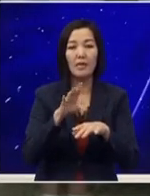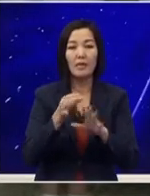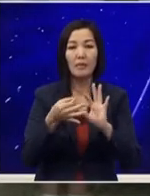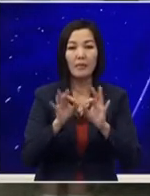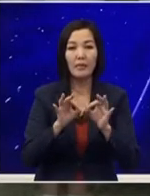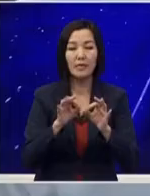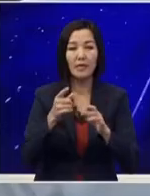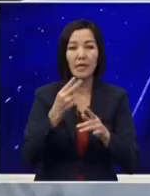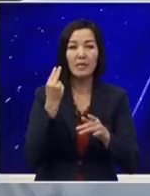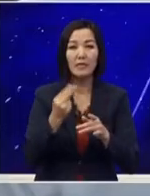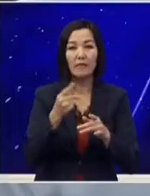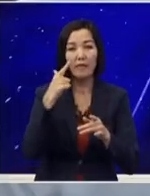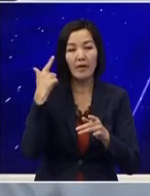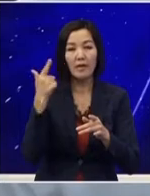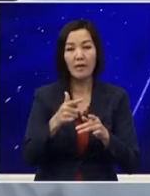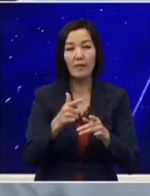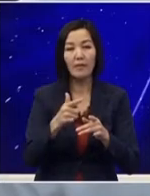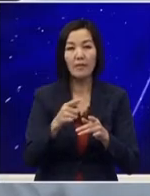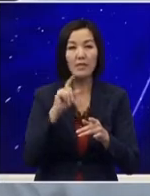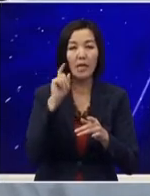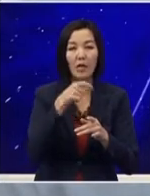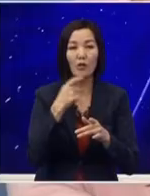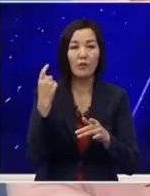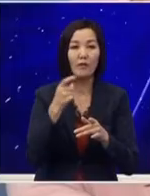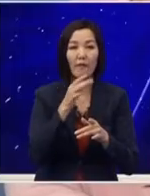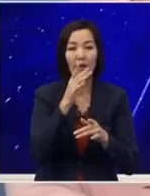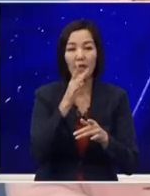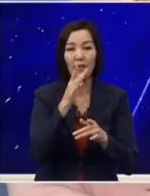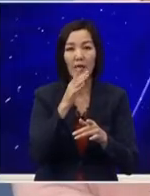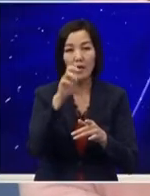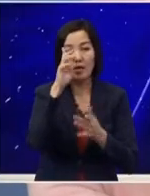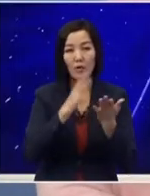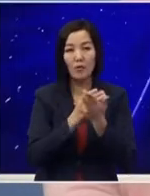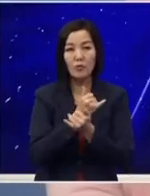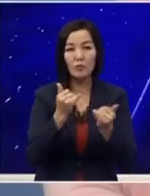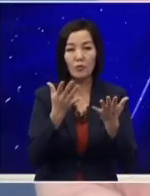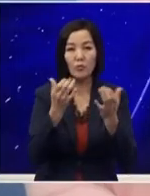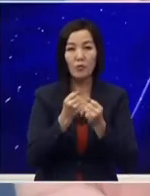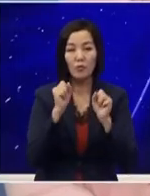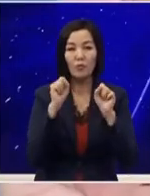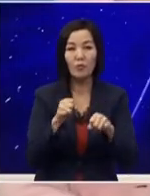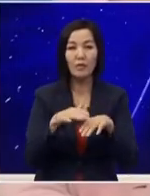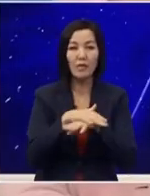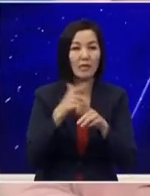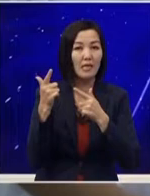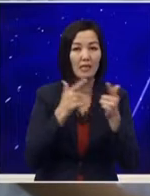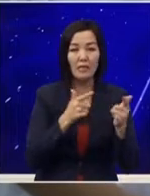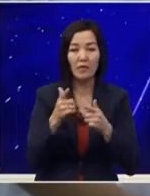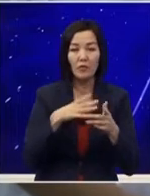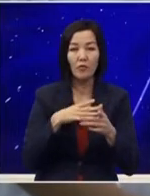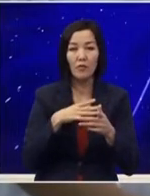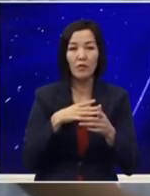цифровая грамотность позволяет значительно экономить время и средства при получении госуслуг. Однако население оказалось не готово к